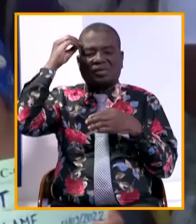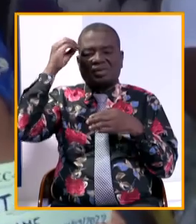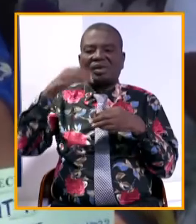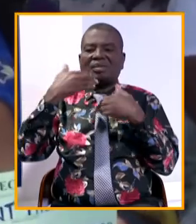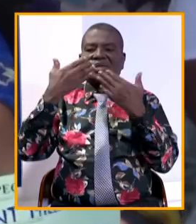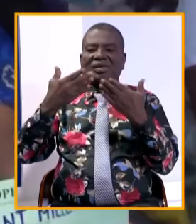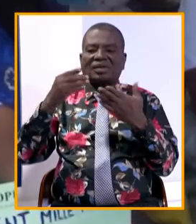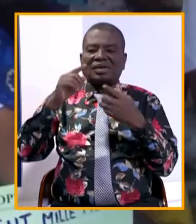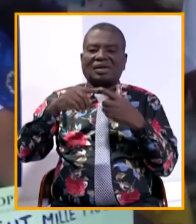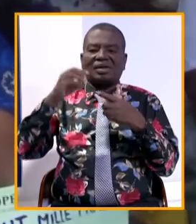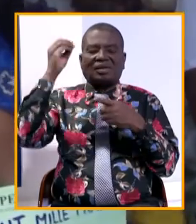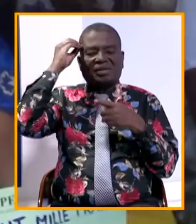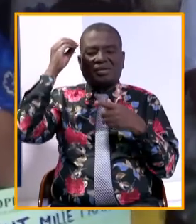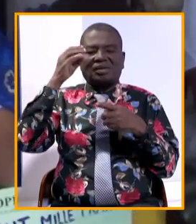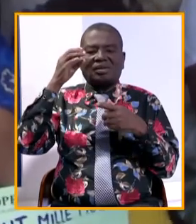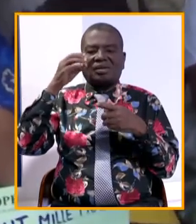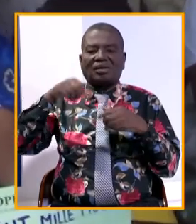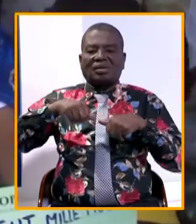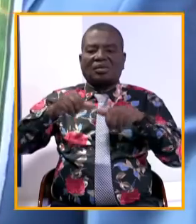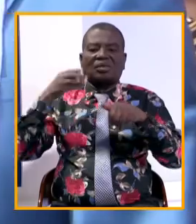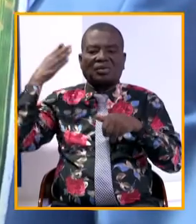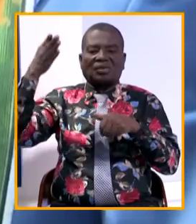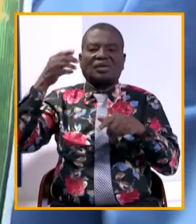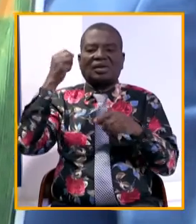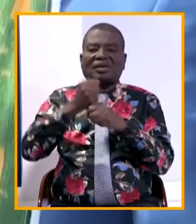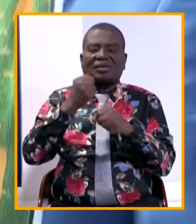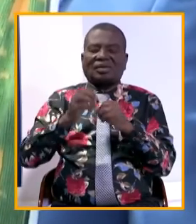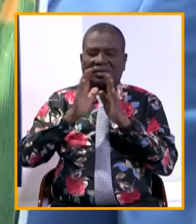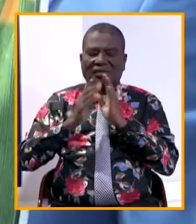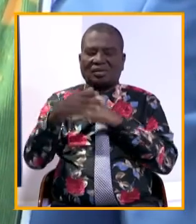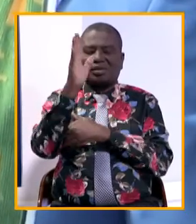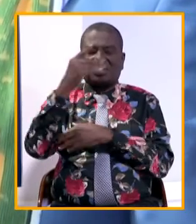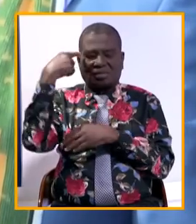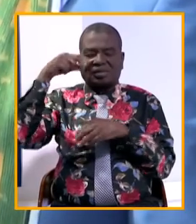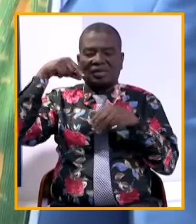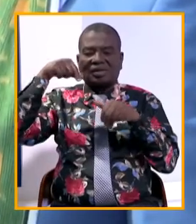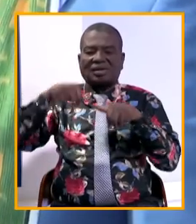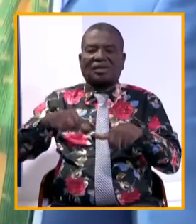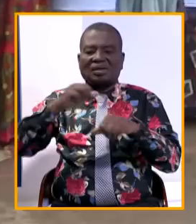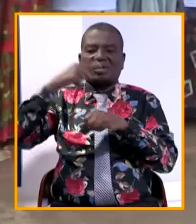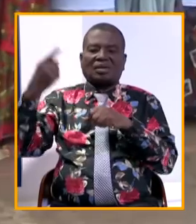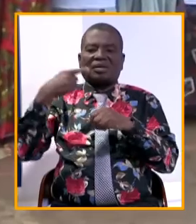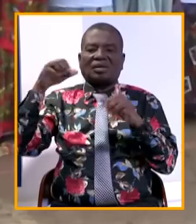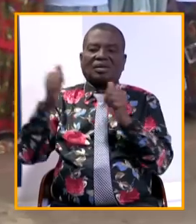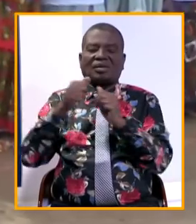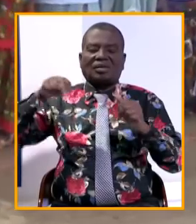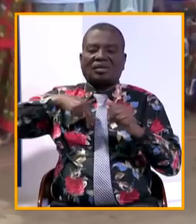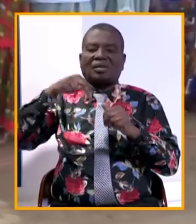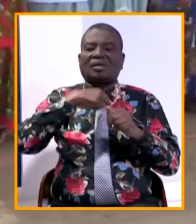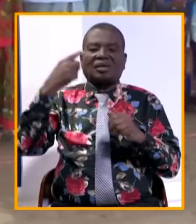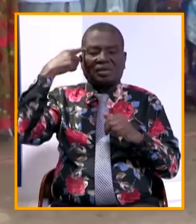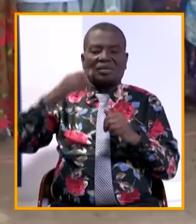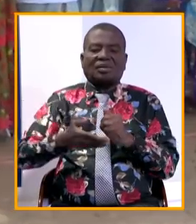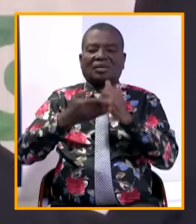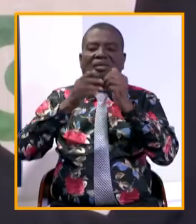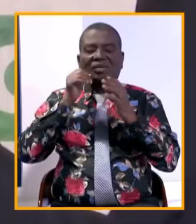maman Dominique Ouattara. Nous continuerons toujours à œuvrer, à prier Dieu pour qu'elle reste toujours avec nous. Pour accompagner les femmes de ce